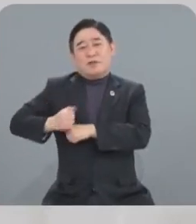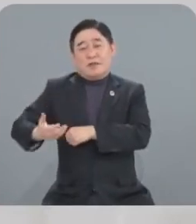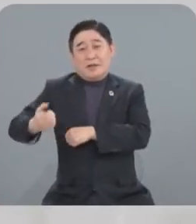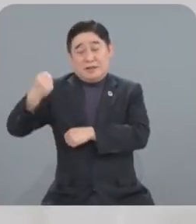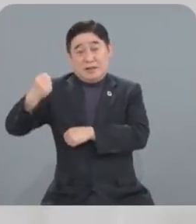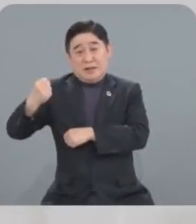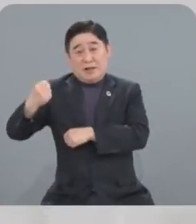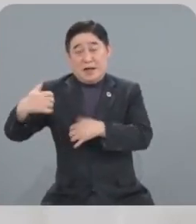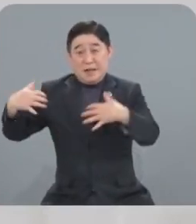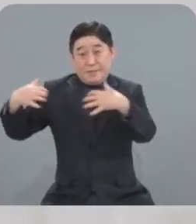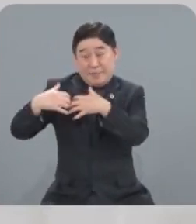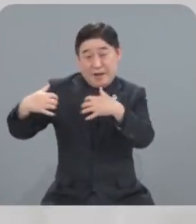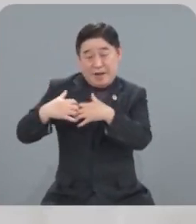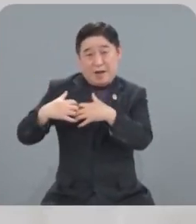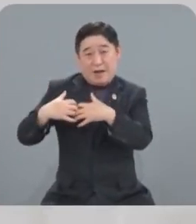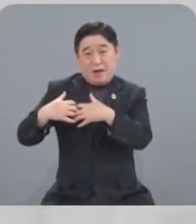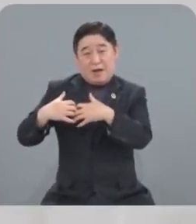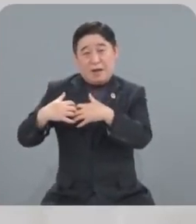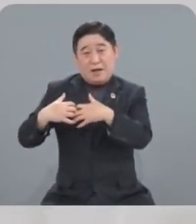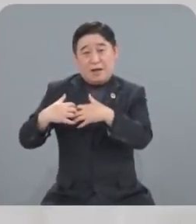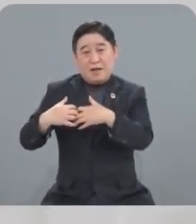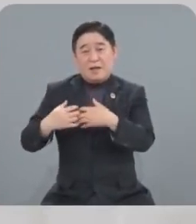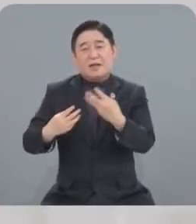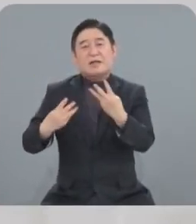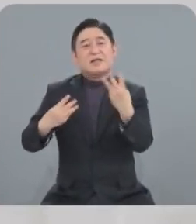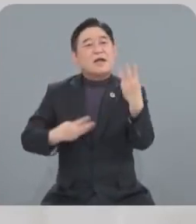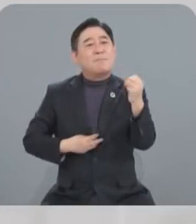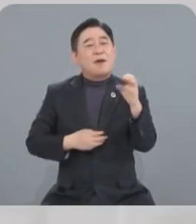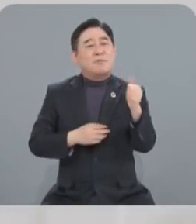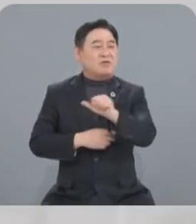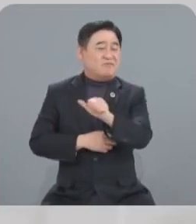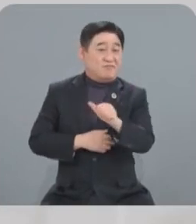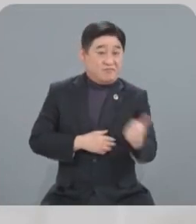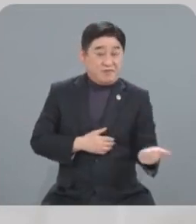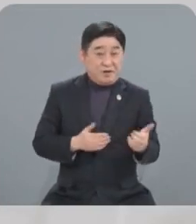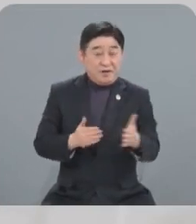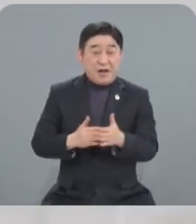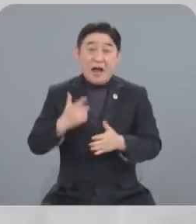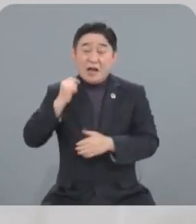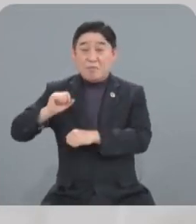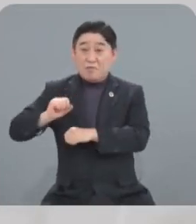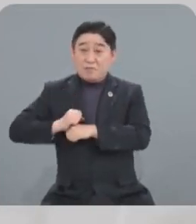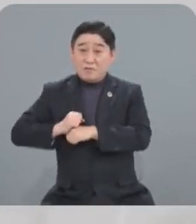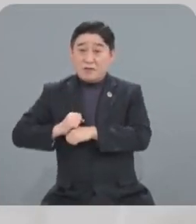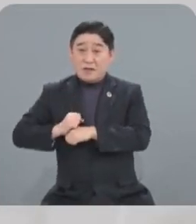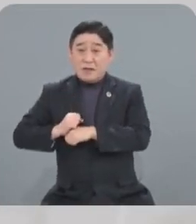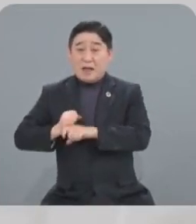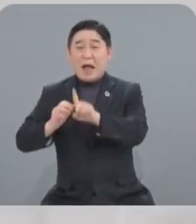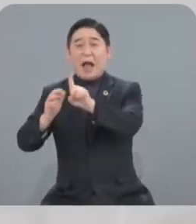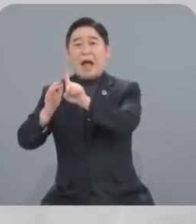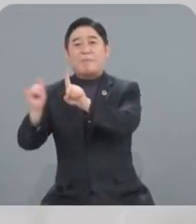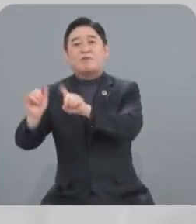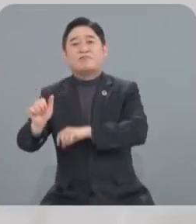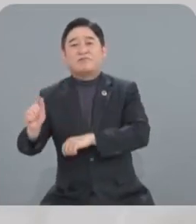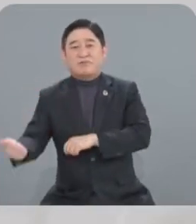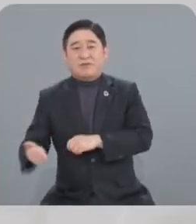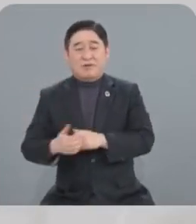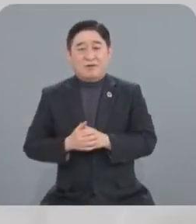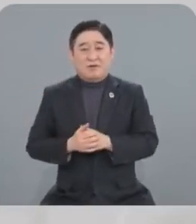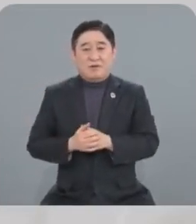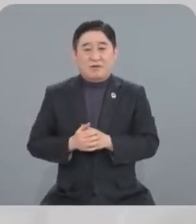일본 군상들 싸워 3만명이 잔사 했습니다 반면에 일본군은 한 명이